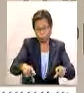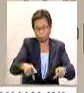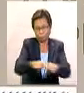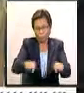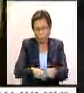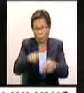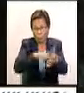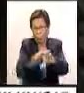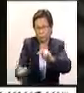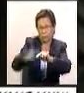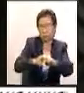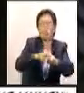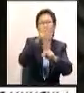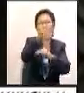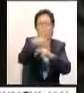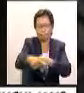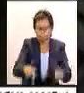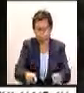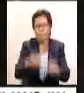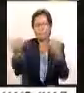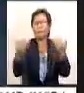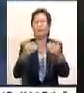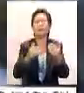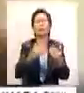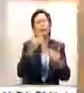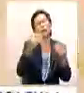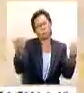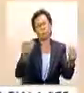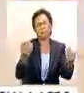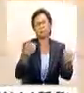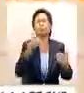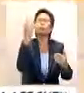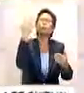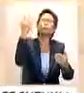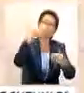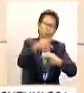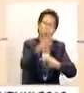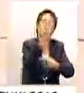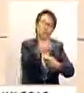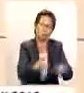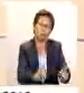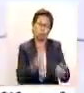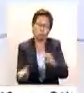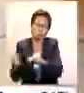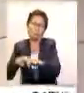mengundi juga ditambah kepada 3 petak berbanding hanya 2 dalam semua edisi pilihan raya terdahulu.